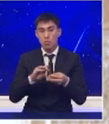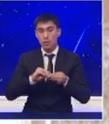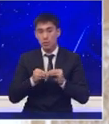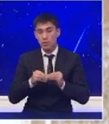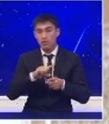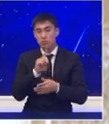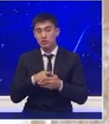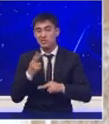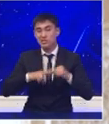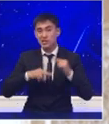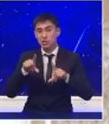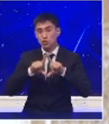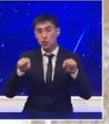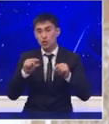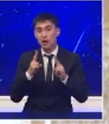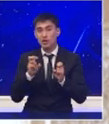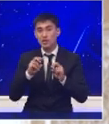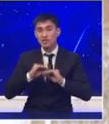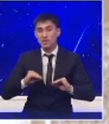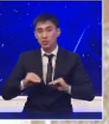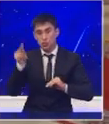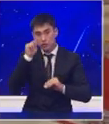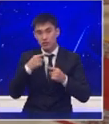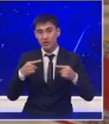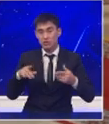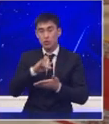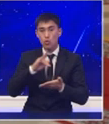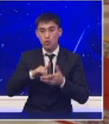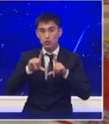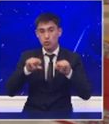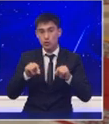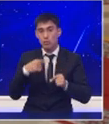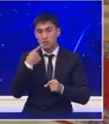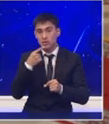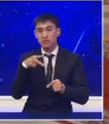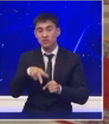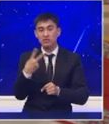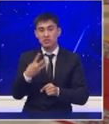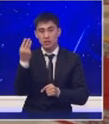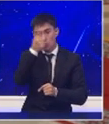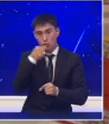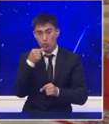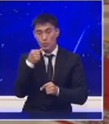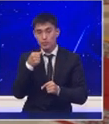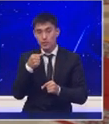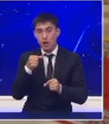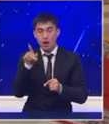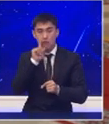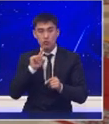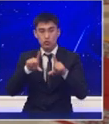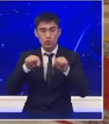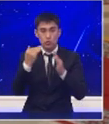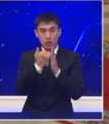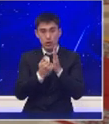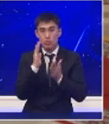– это строительство школы, так как дети учатся в разных школах города. Нам было сказано, что в 2023 году в рамках комфортной школы